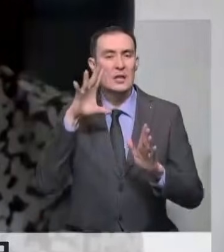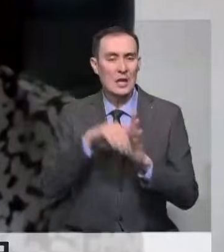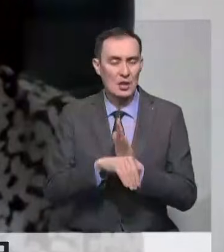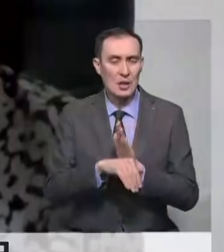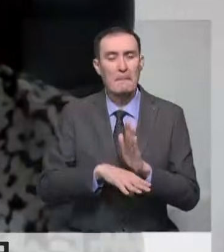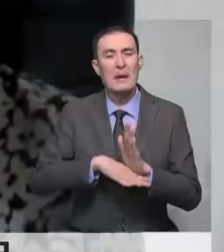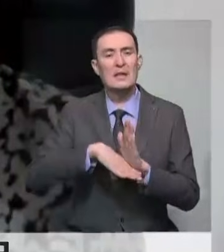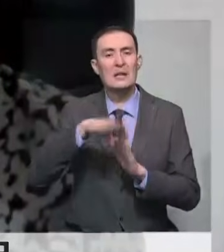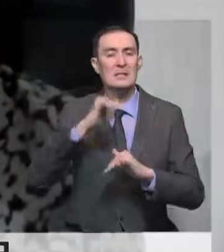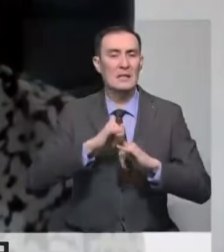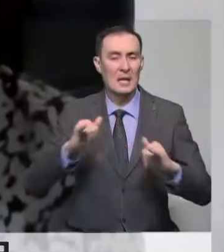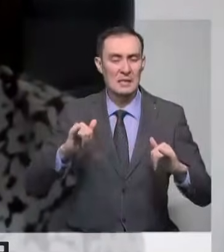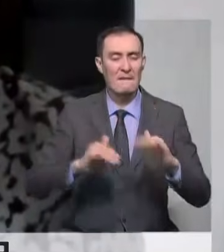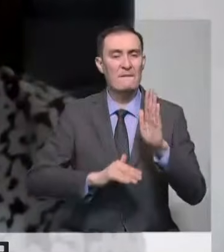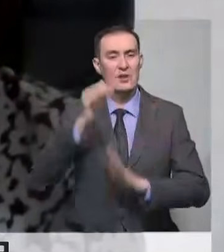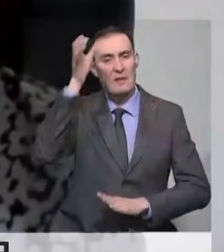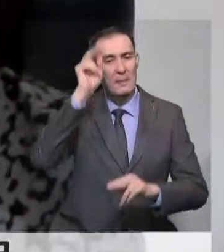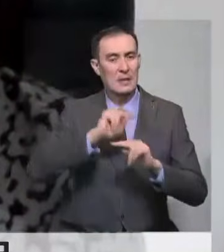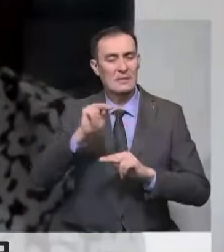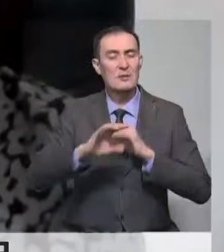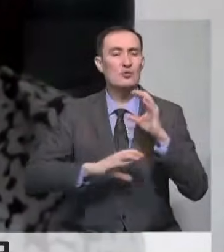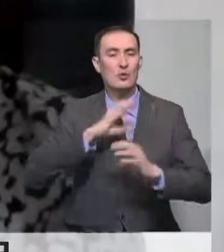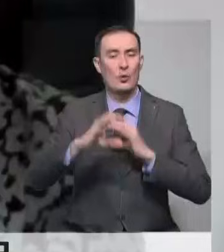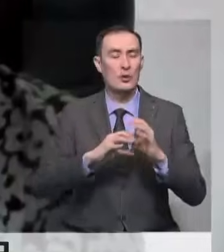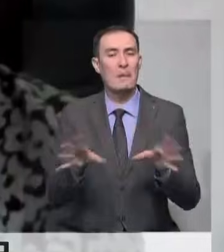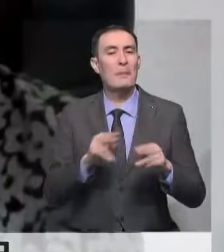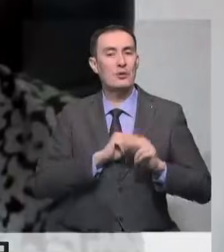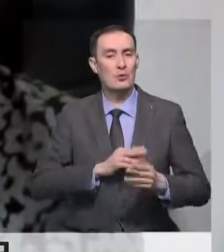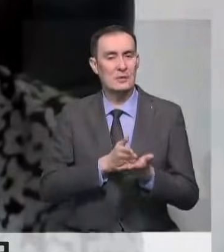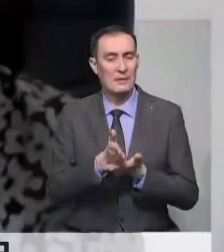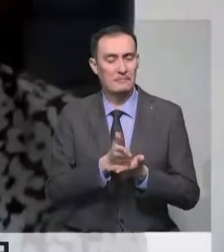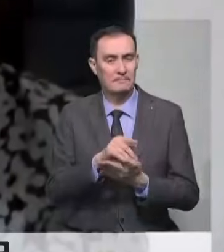подразумевает модернизация высшего образования и международные партнерства?